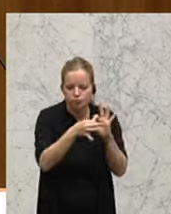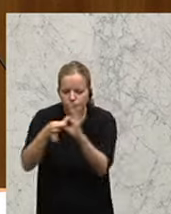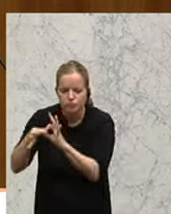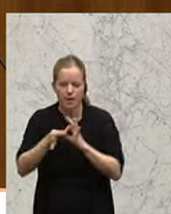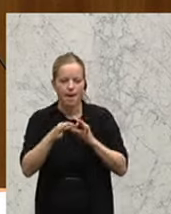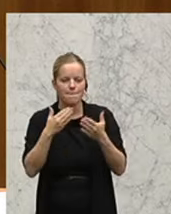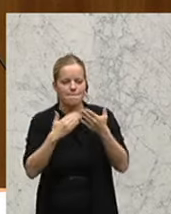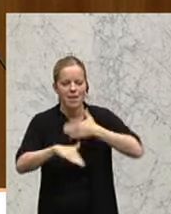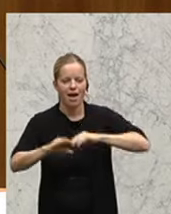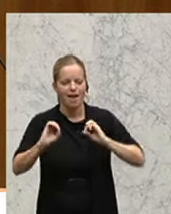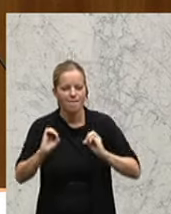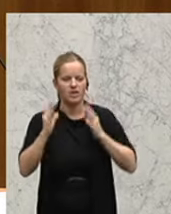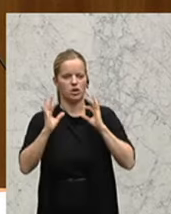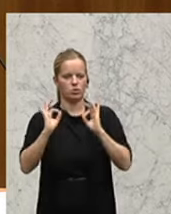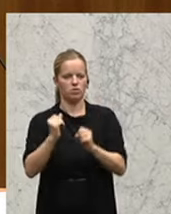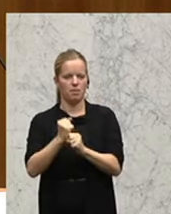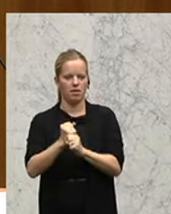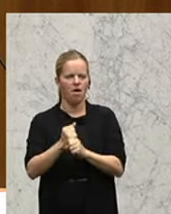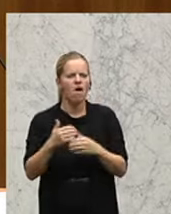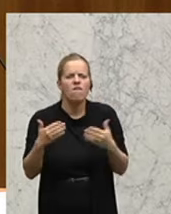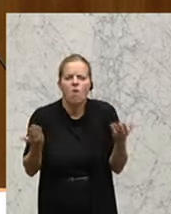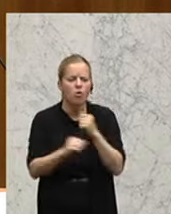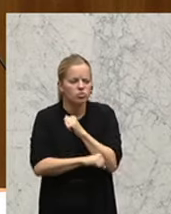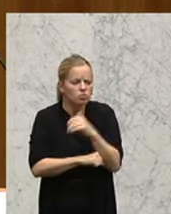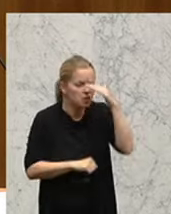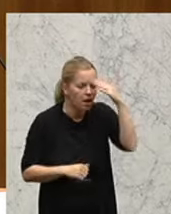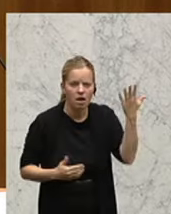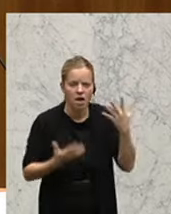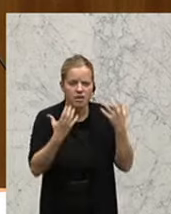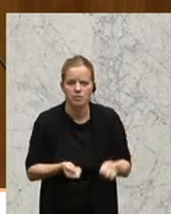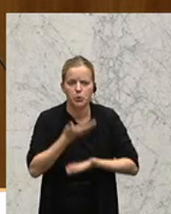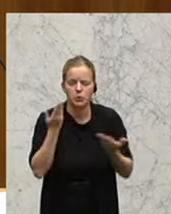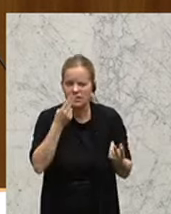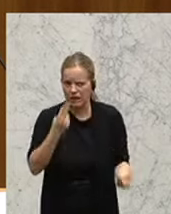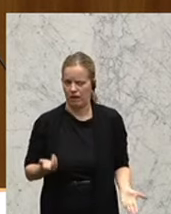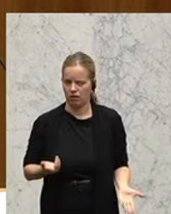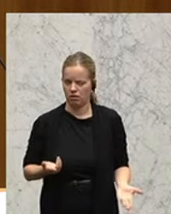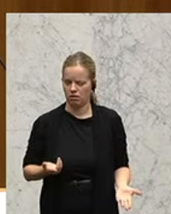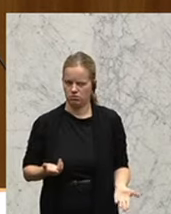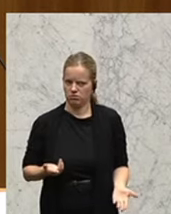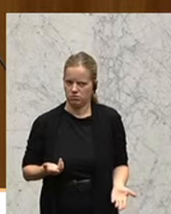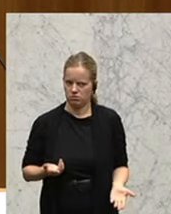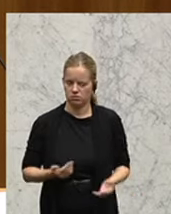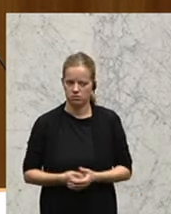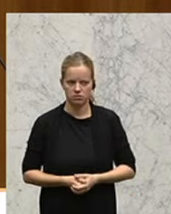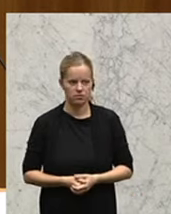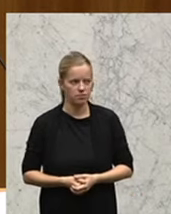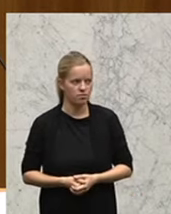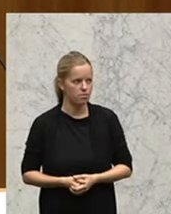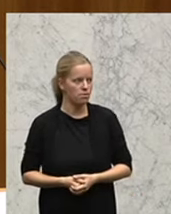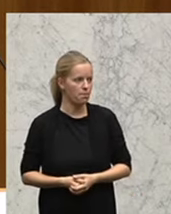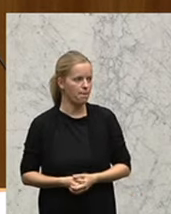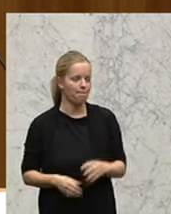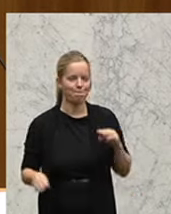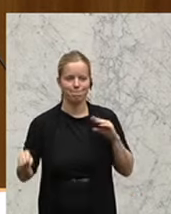Ist sie schon in Auftrag gegeben? Wann sehen wir da die Ergebnisse? Fehlanzeige. Und die Regierung sagt, wir